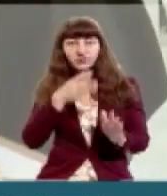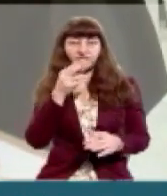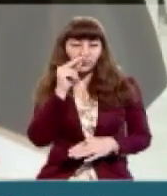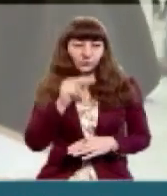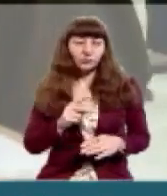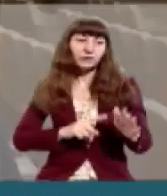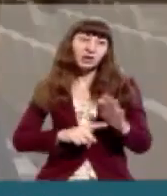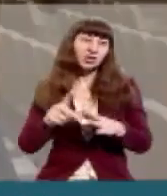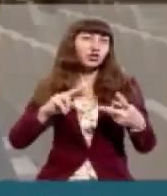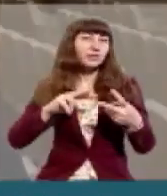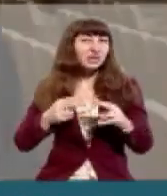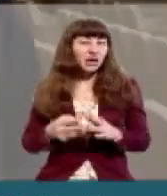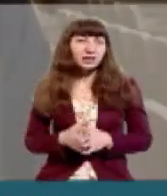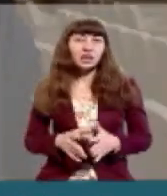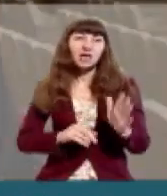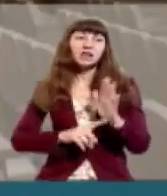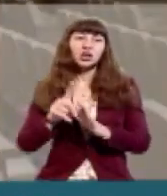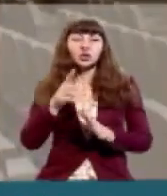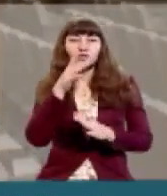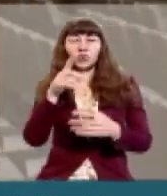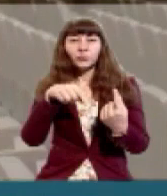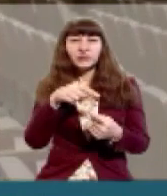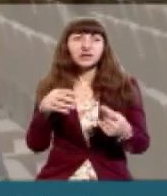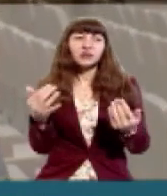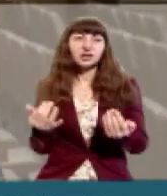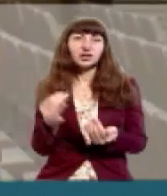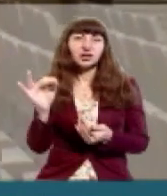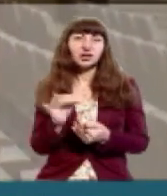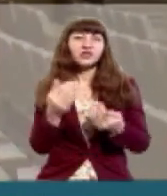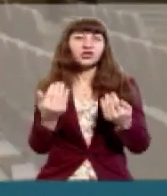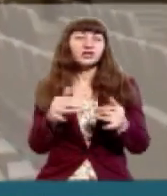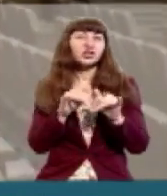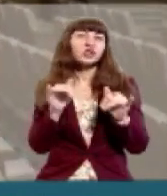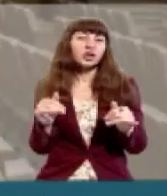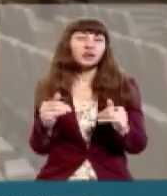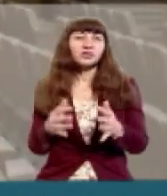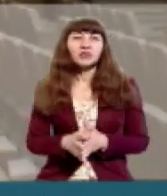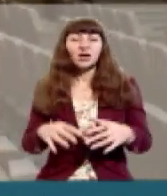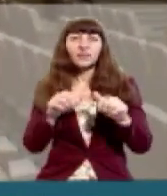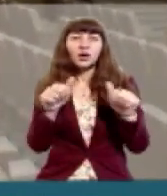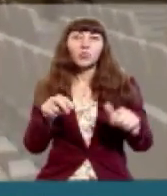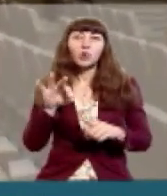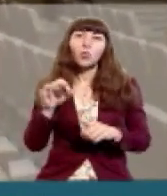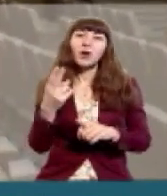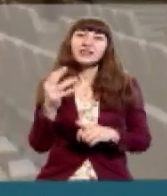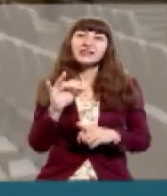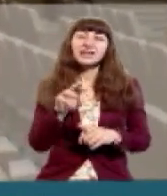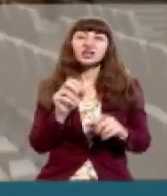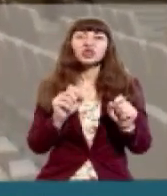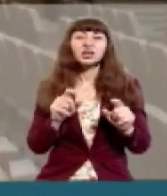кәсібін дөңгелетіп келеді. Жітіқара ауданында пробация қызметінің есебінде тұрамын. Қазақстан